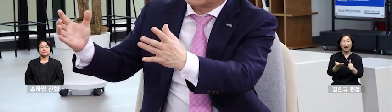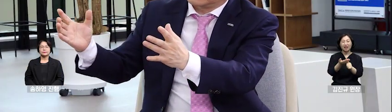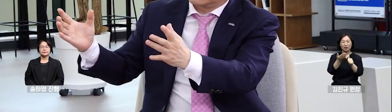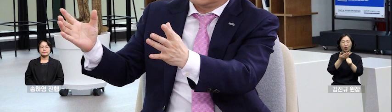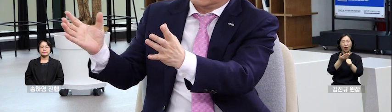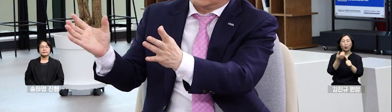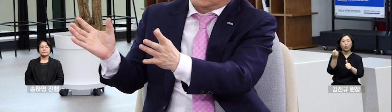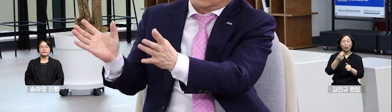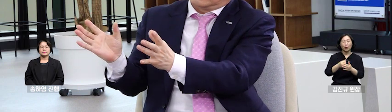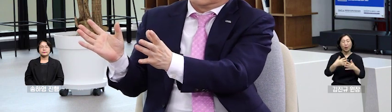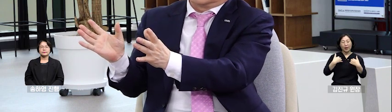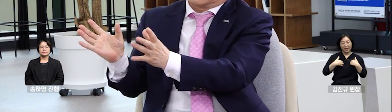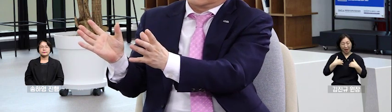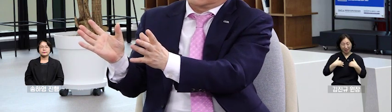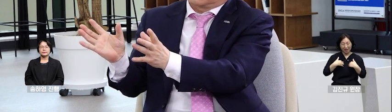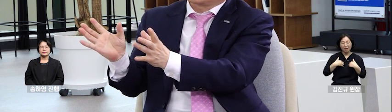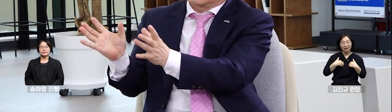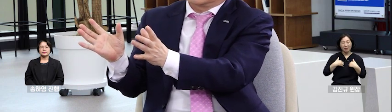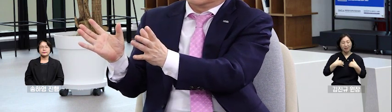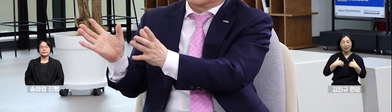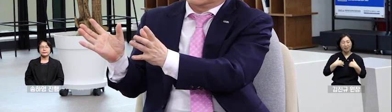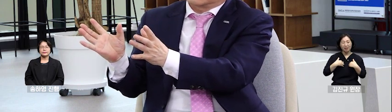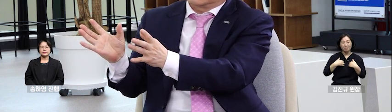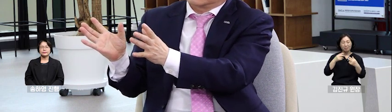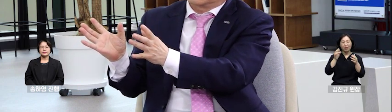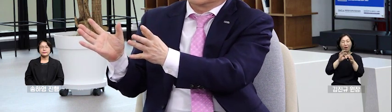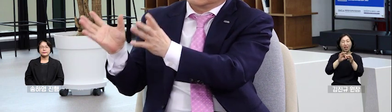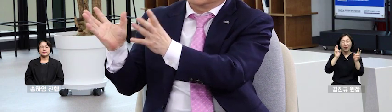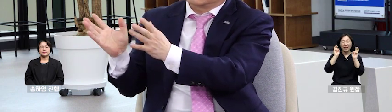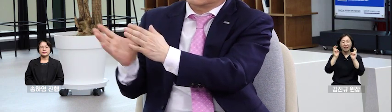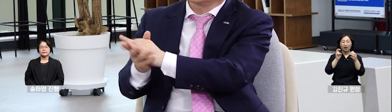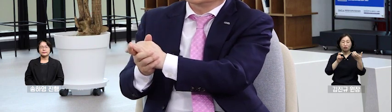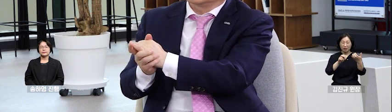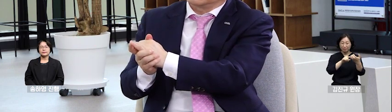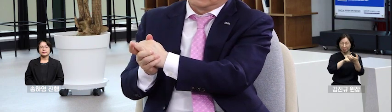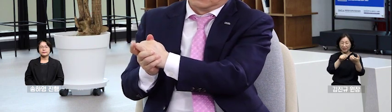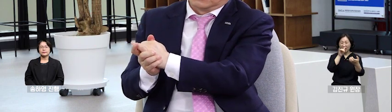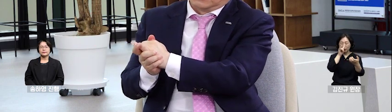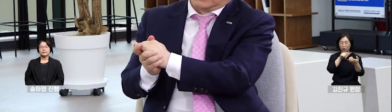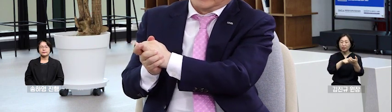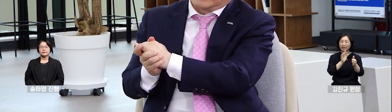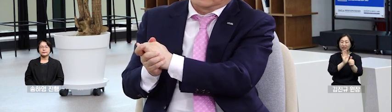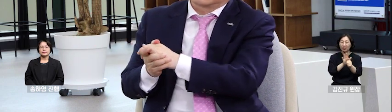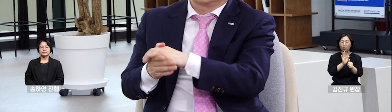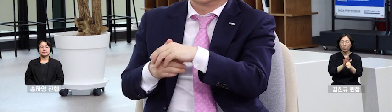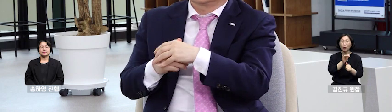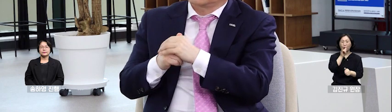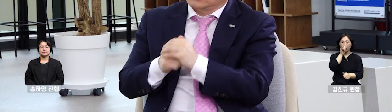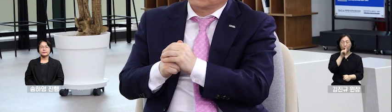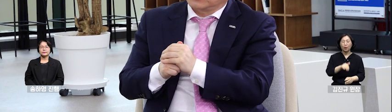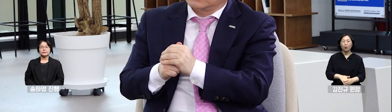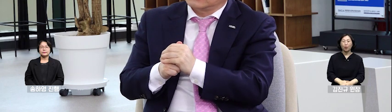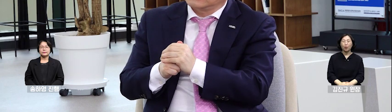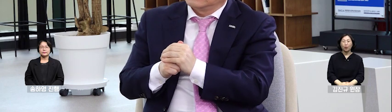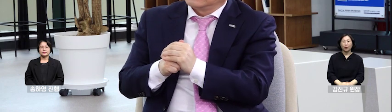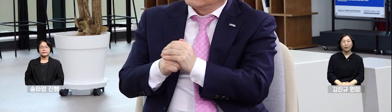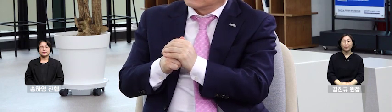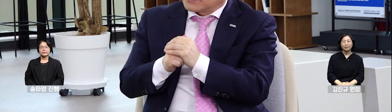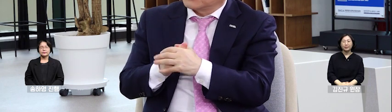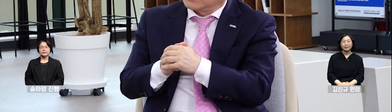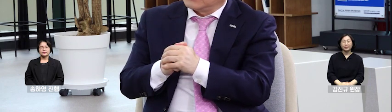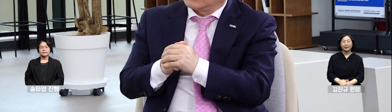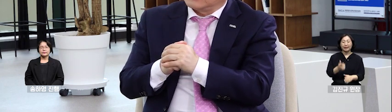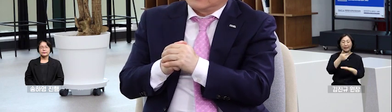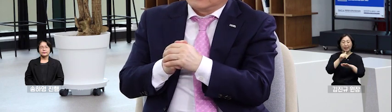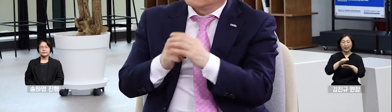대전의 으 뭐한 90여개의 소비자 저희가 지원해서 안감 있구요 예 그 다음에 이제 또 하나 중요한 게